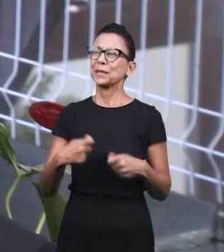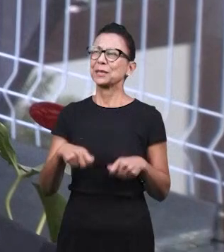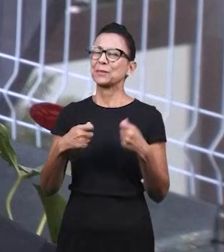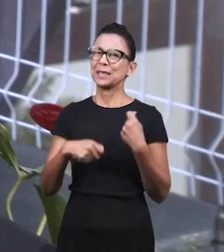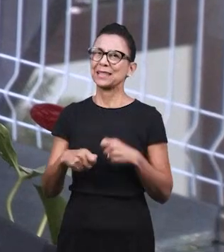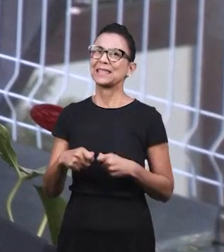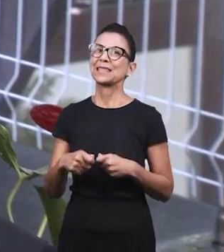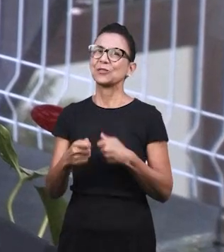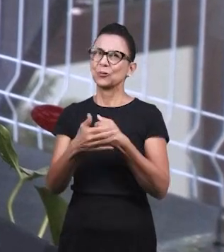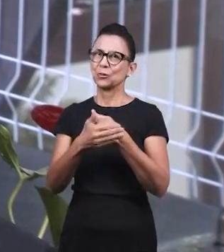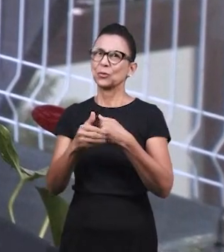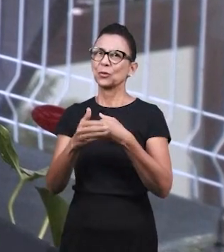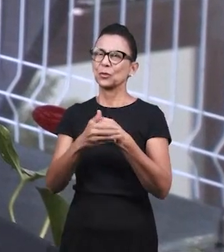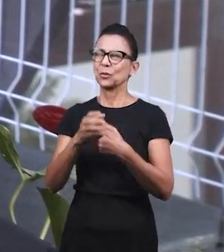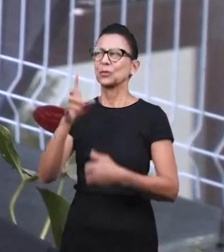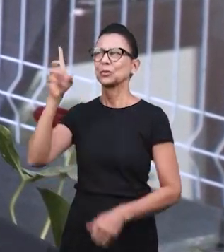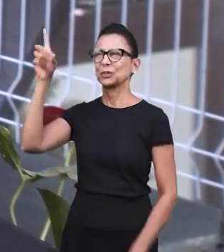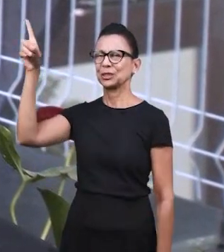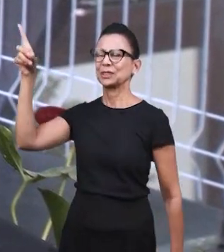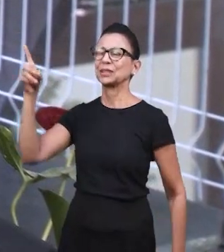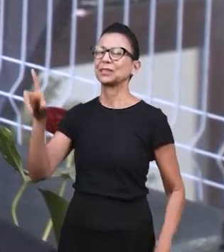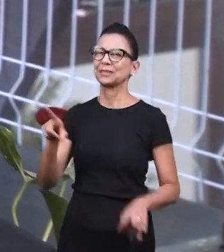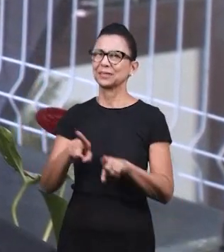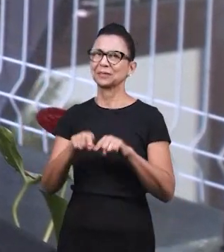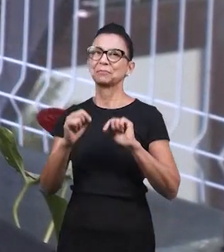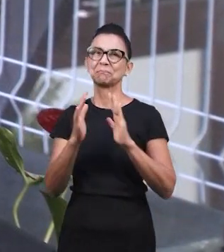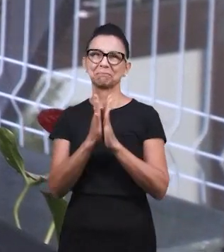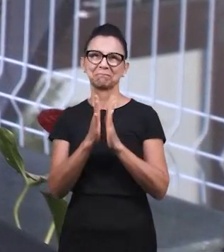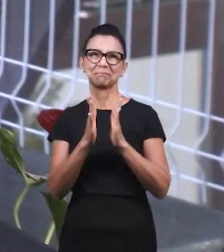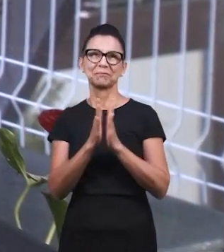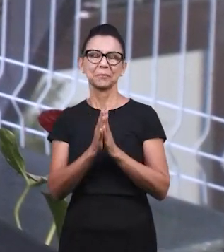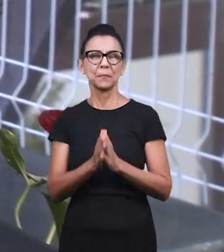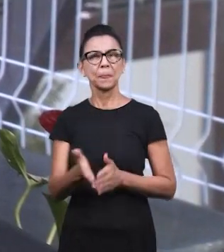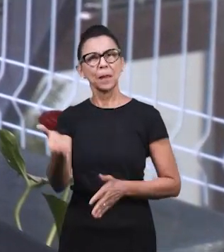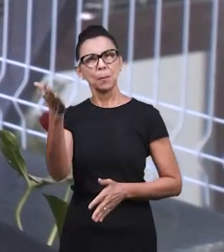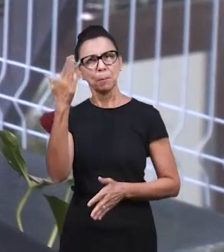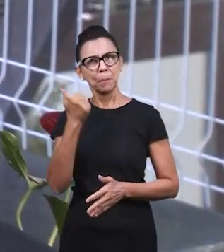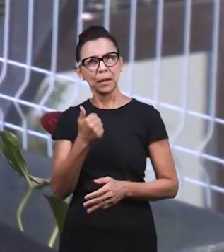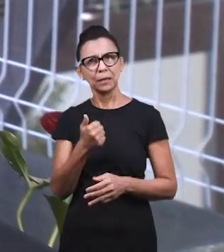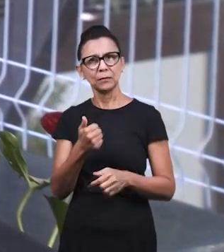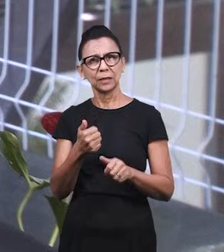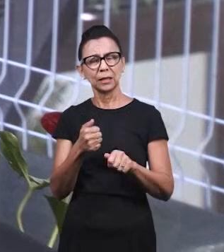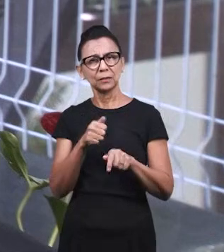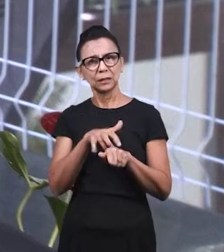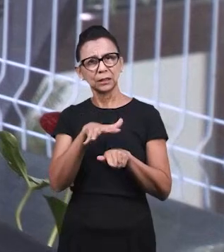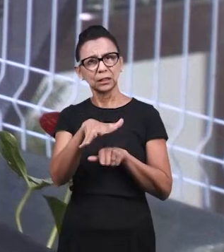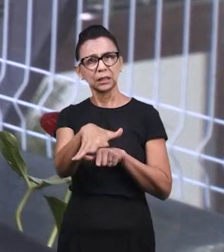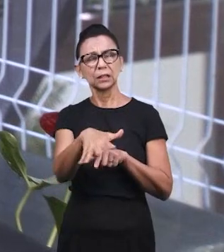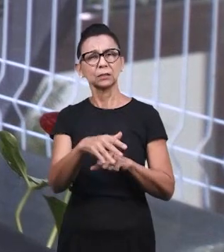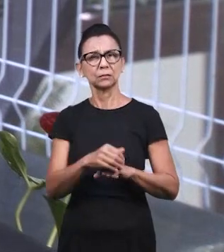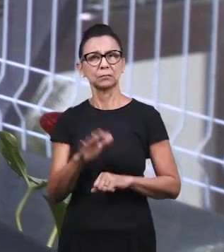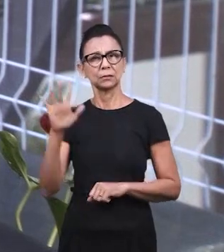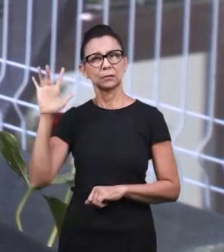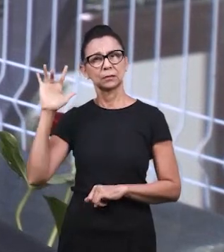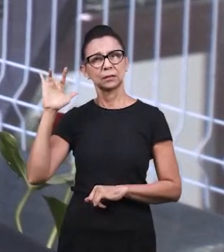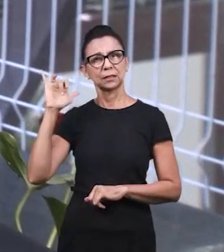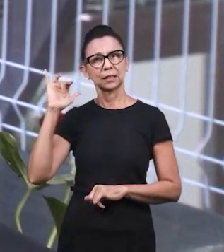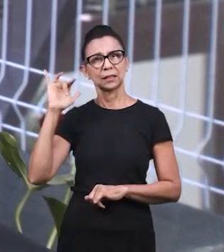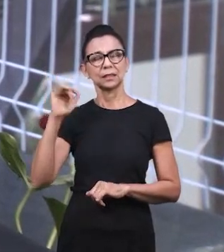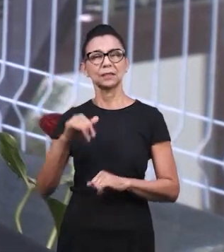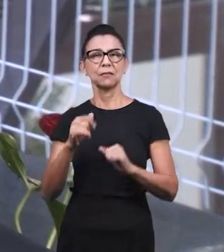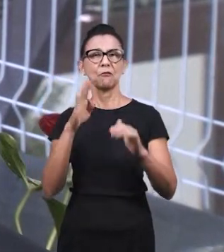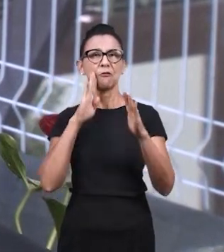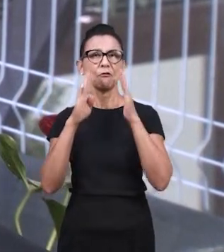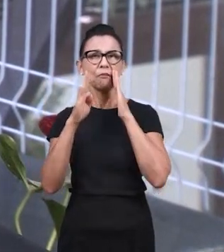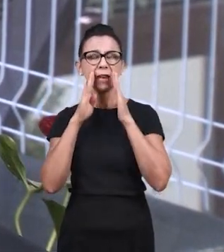membres de l'Église chrétienne Maranatha et qui ont besoin d'une parole de la part du Seigneur et même d'une prière. Suivez-nous sur Instagram et Facebook